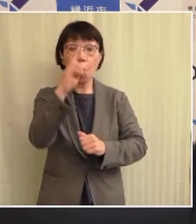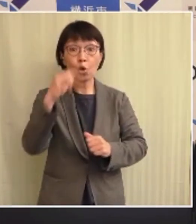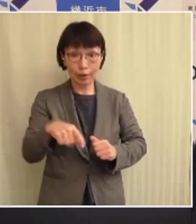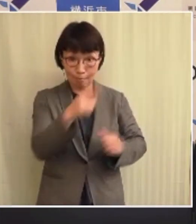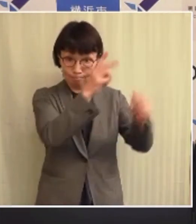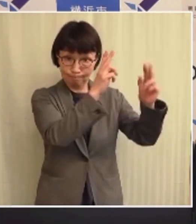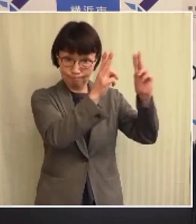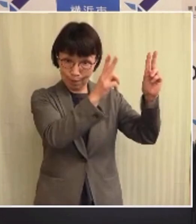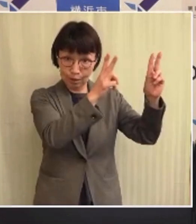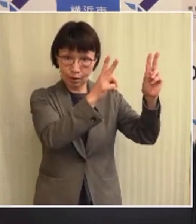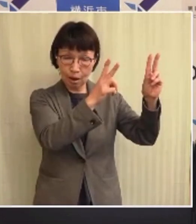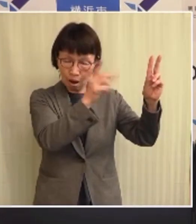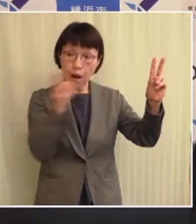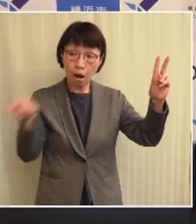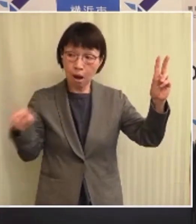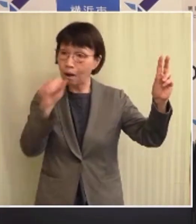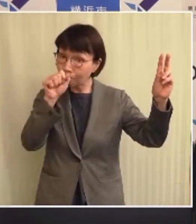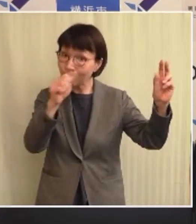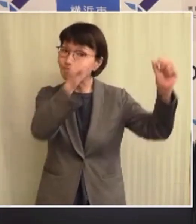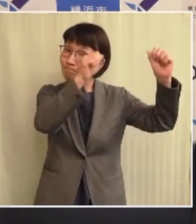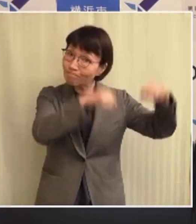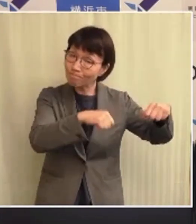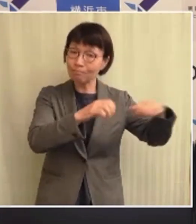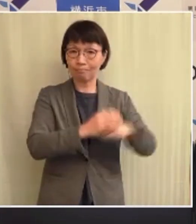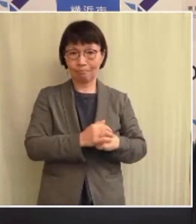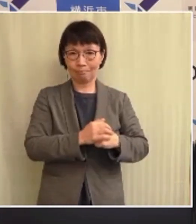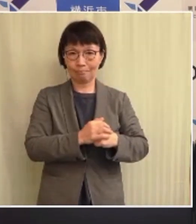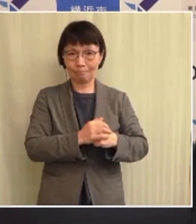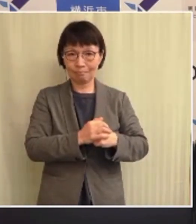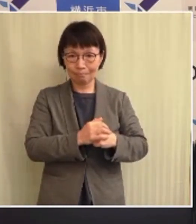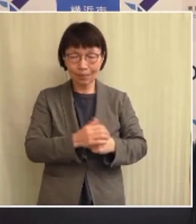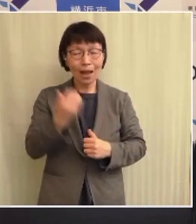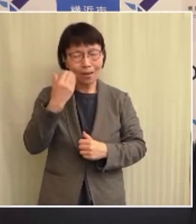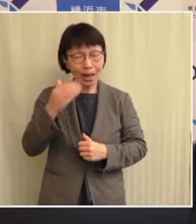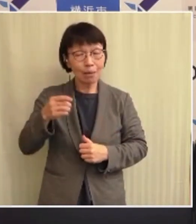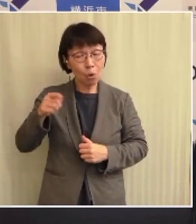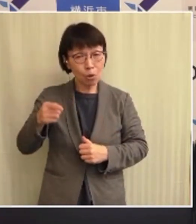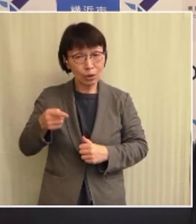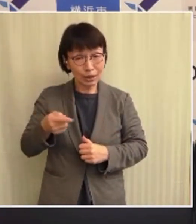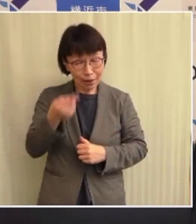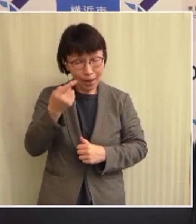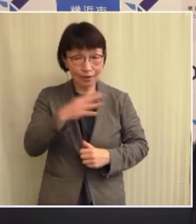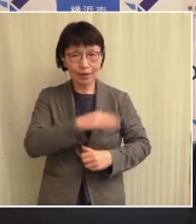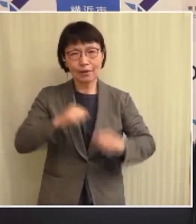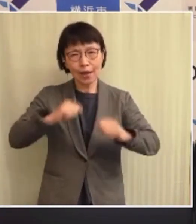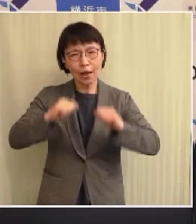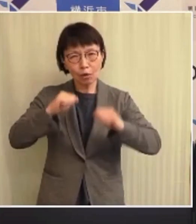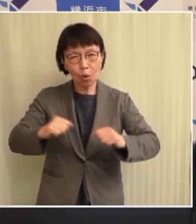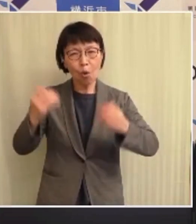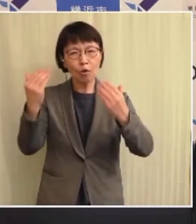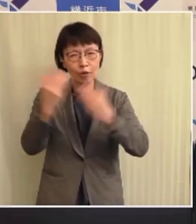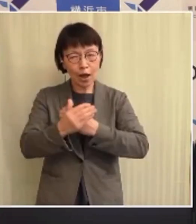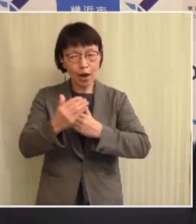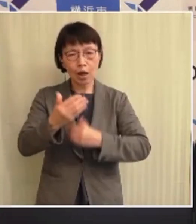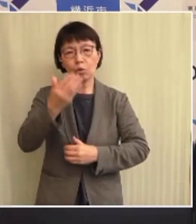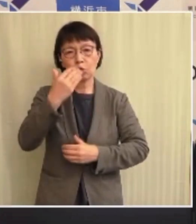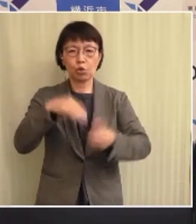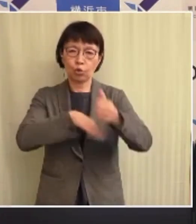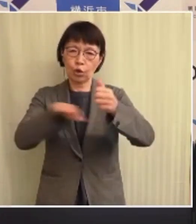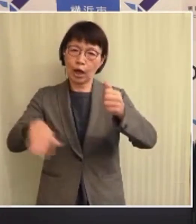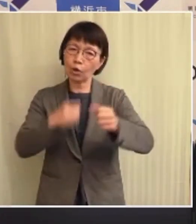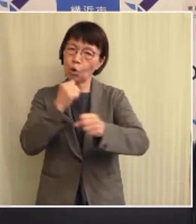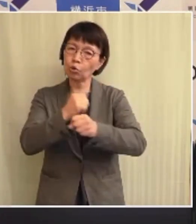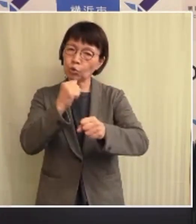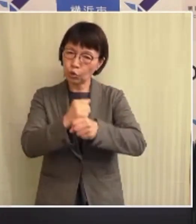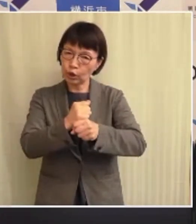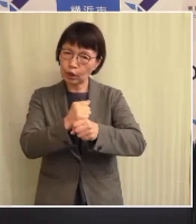鉄ローゼン株式会社様と、誰もが自然に健康になれる食環境づくりに向けた取り組みを